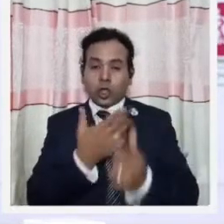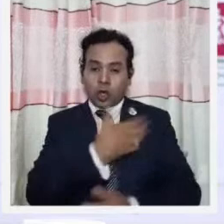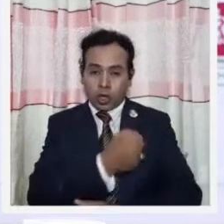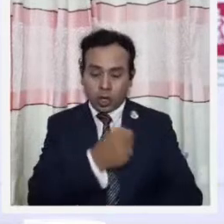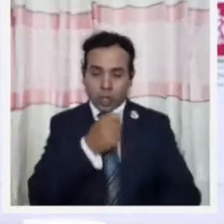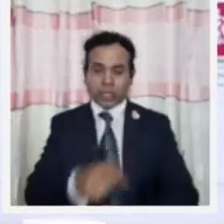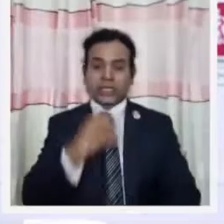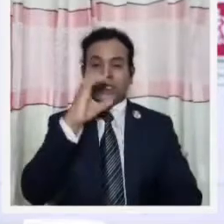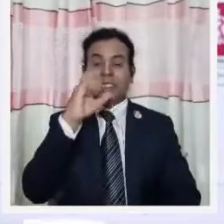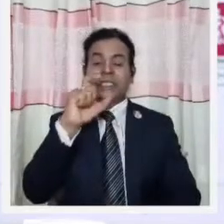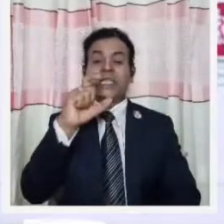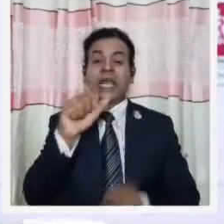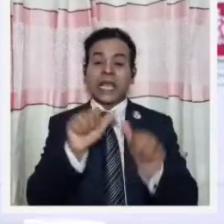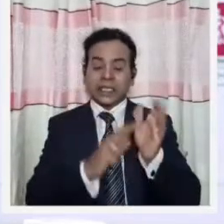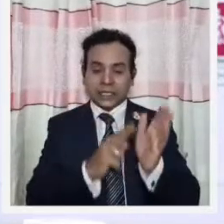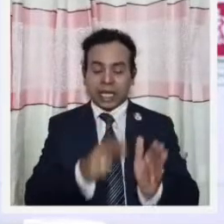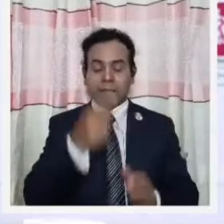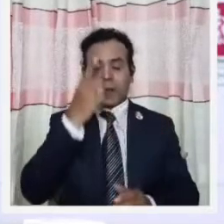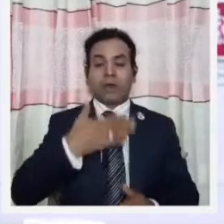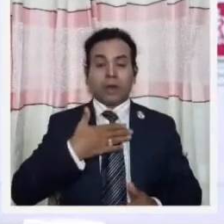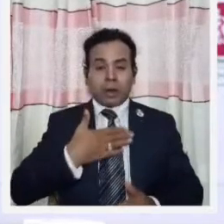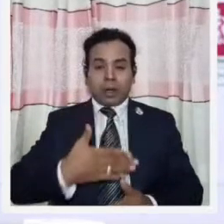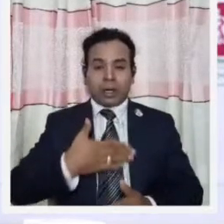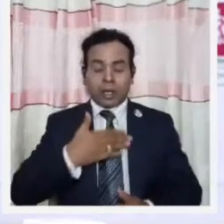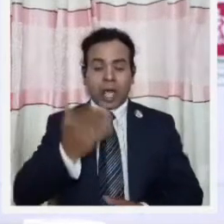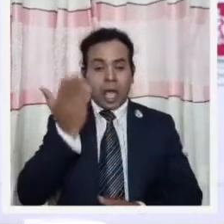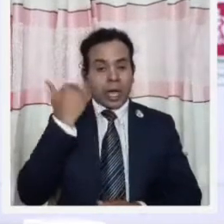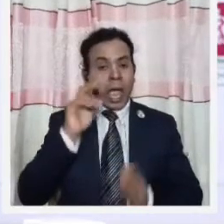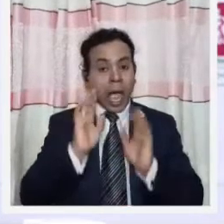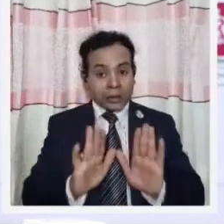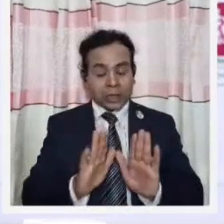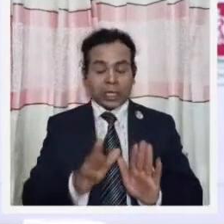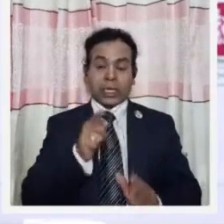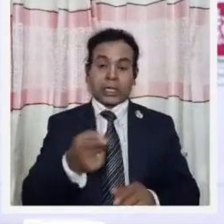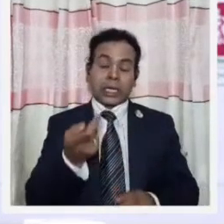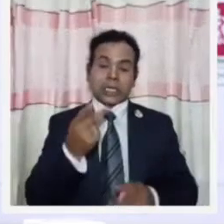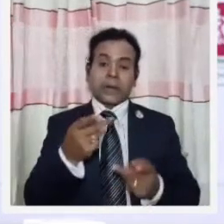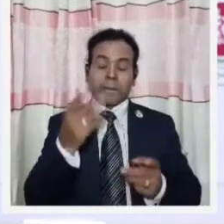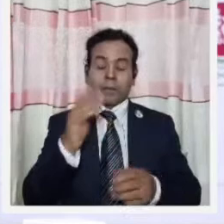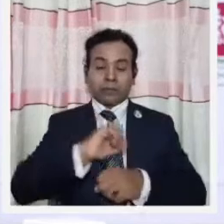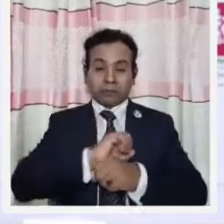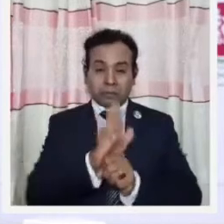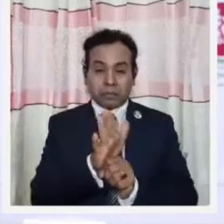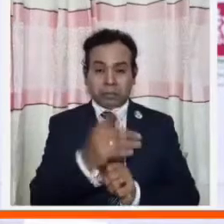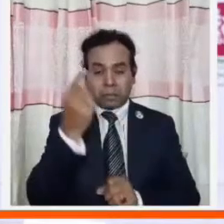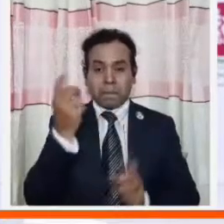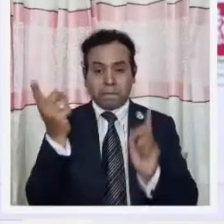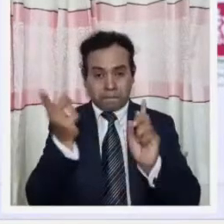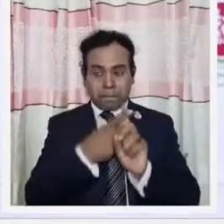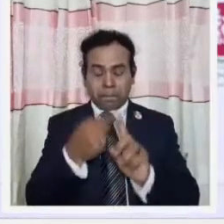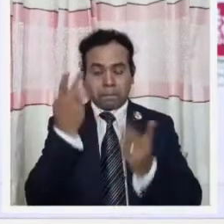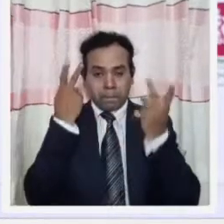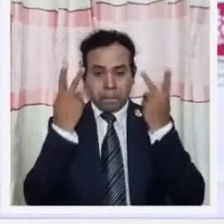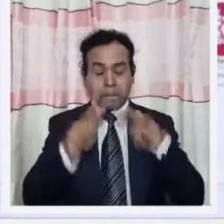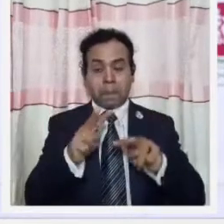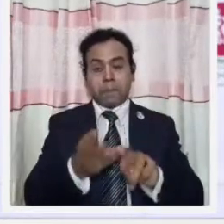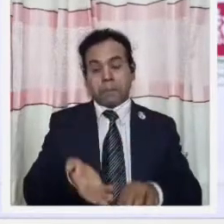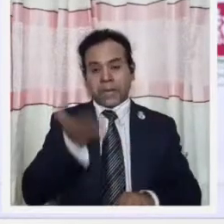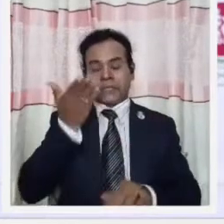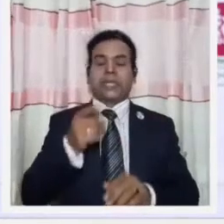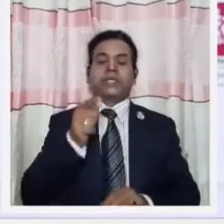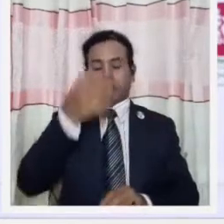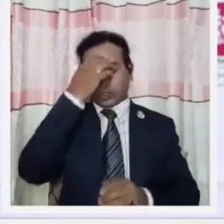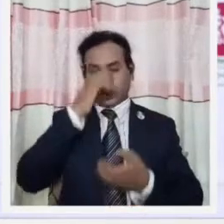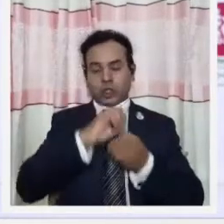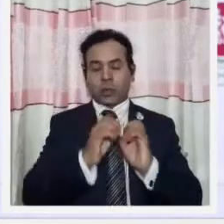যেমন উচ্চ রক্তচাপ, হার্ট ডিজিজ, কিডনি ডিজিজ, ক্যান্সার এবং ফুসফুসের অসুখ, তারা বেশি ঝুঁকিতে পড়েন